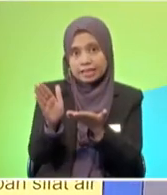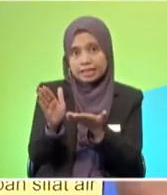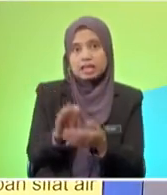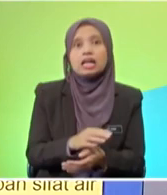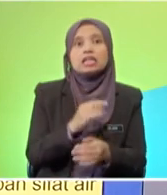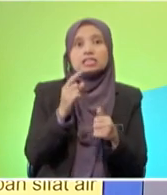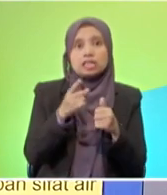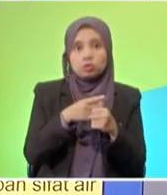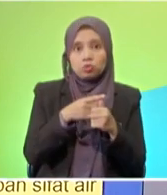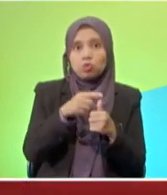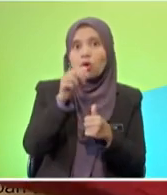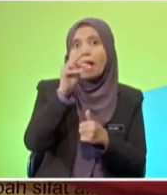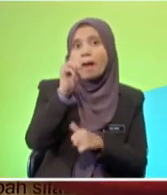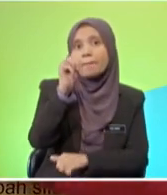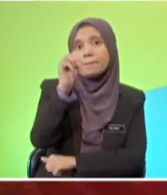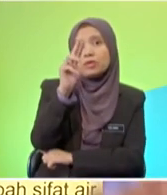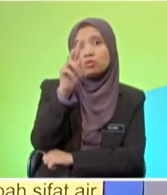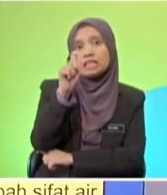Ayo mutlak